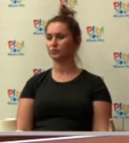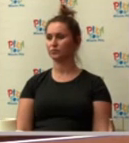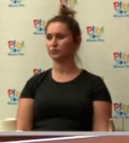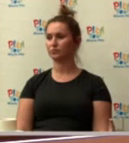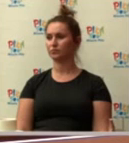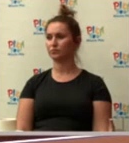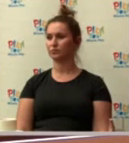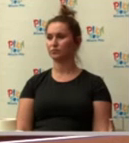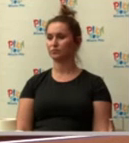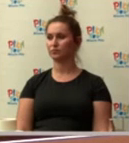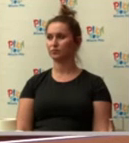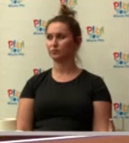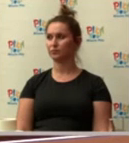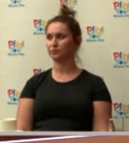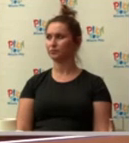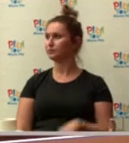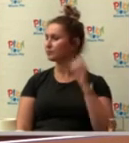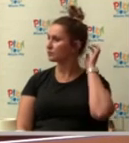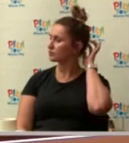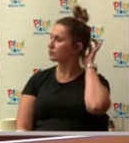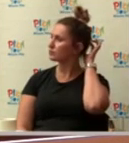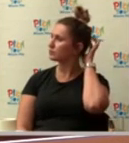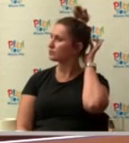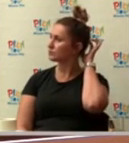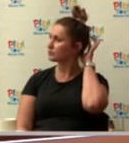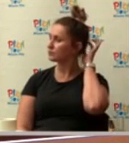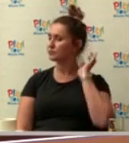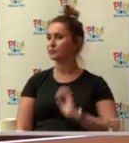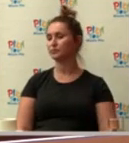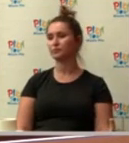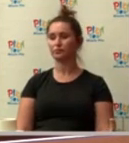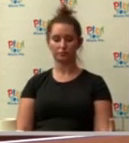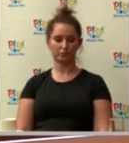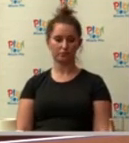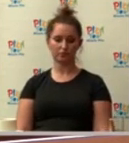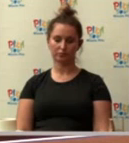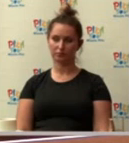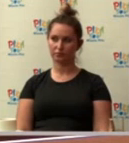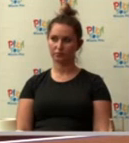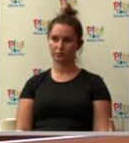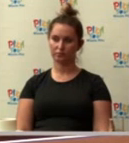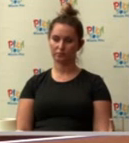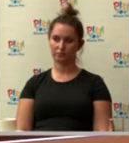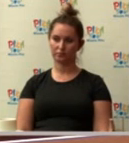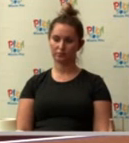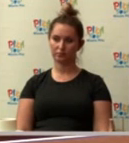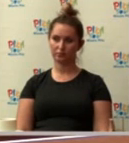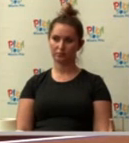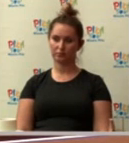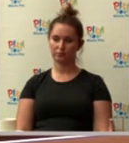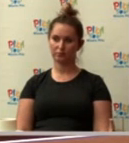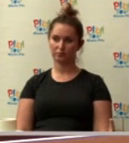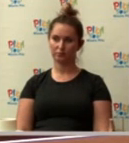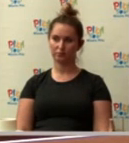pojawiają się dzikie śmietniki. Ludzie zatrzymują się, pomimo tego, że jest ciągła linia, zjeżdżają na pobocze i tam wyrzucają